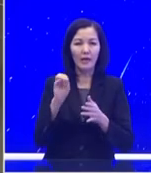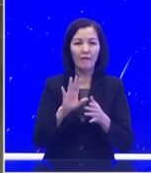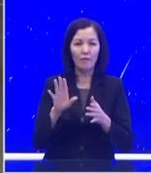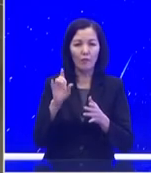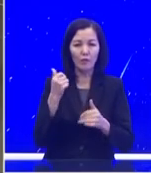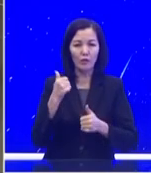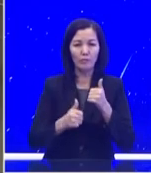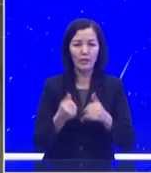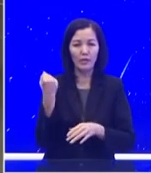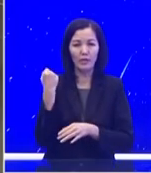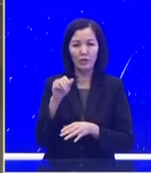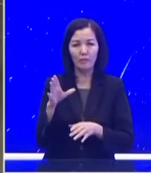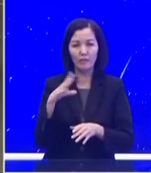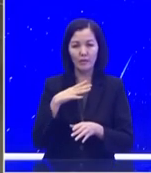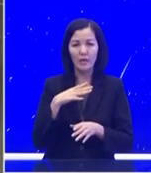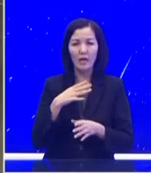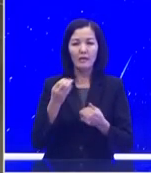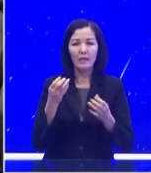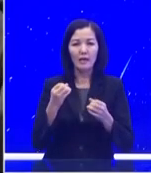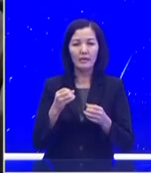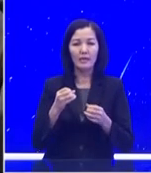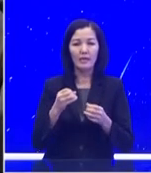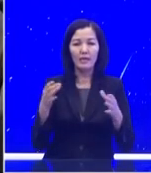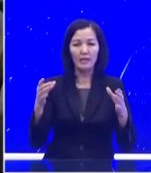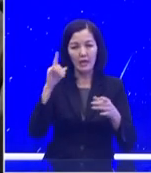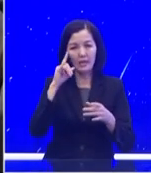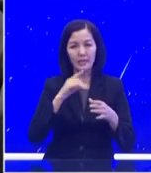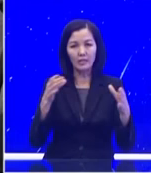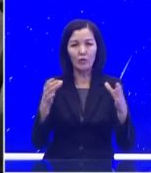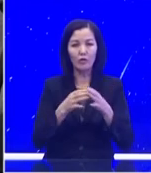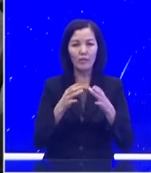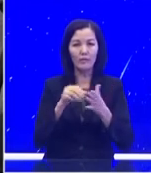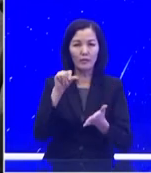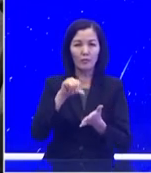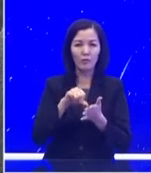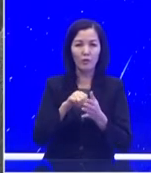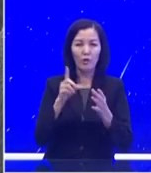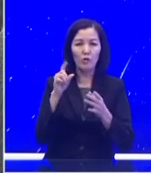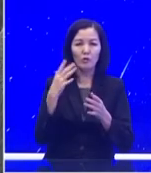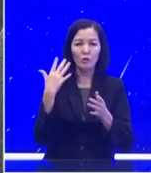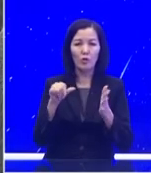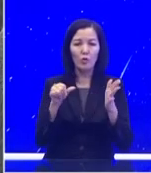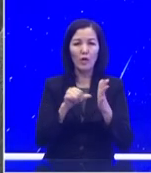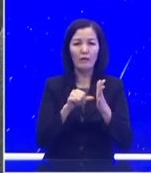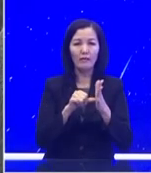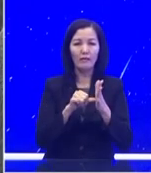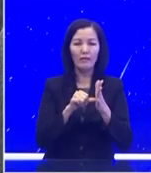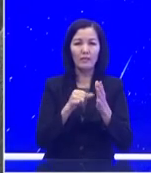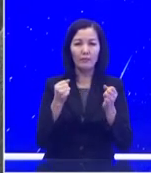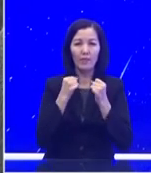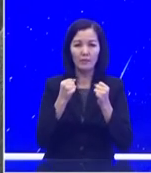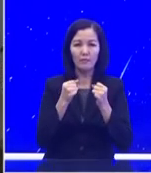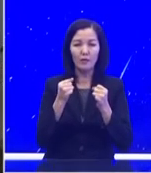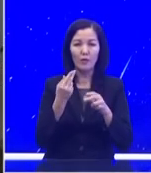Европа чемпионаттарына жүлдегер атанды. Сонымен қатар, ел құрамасында өнер көрсетіп жүрген 156 атлет осы